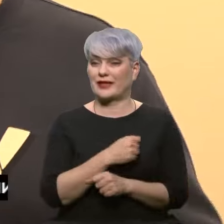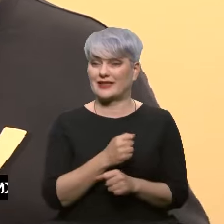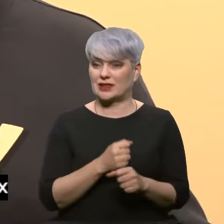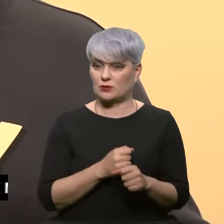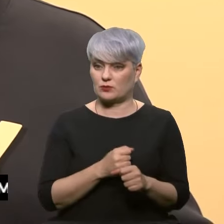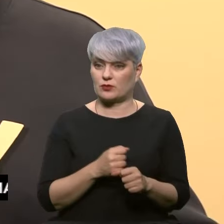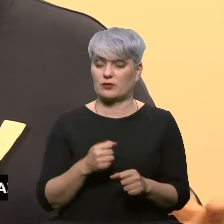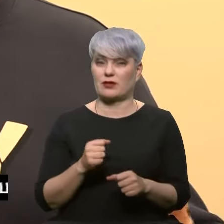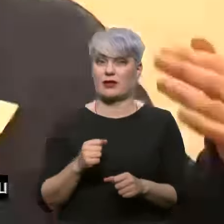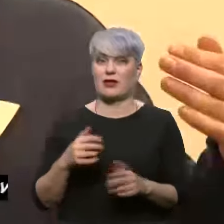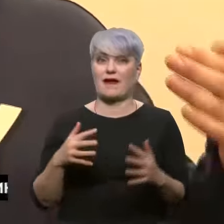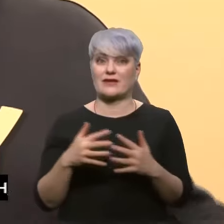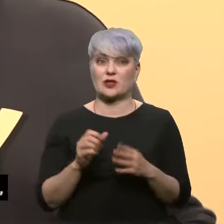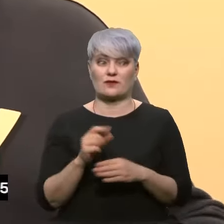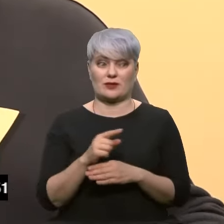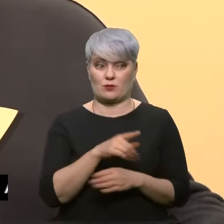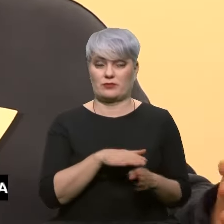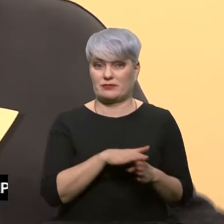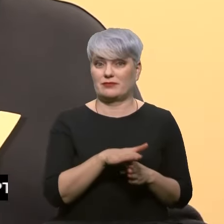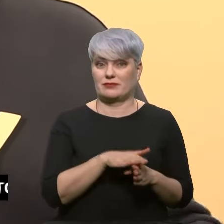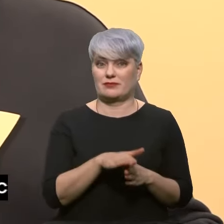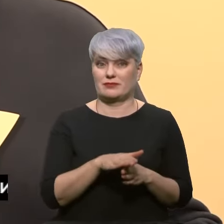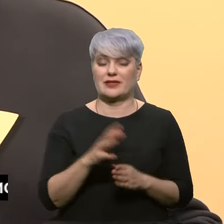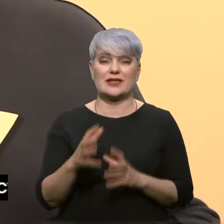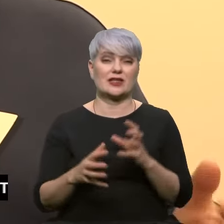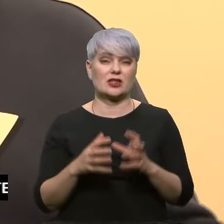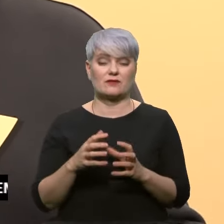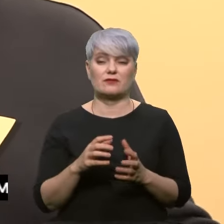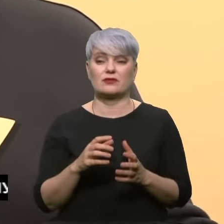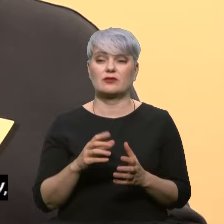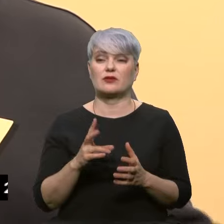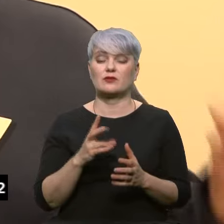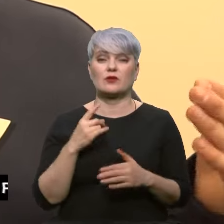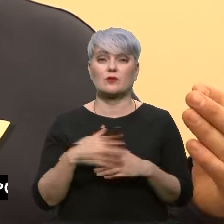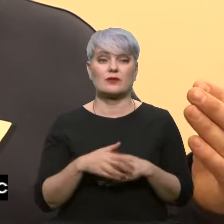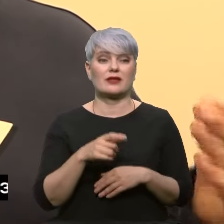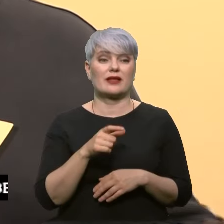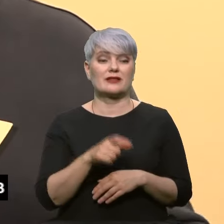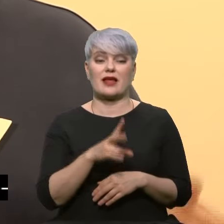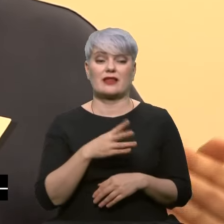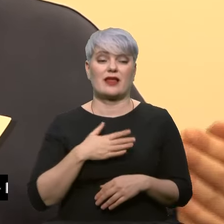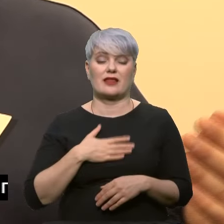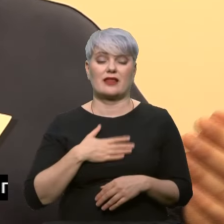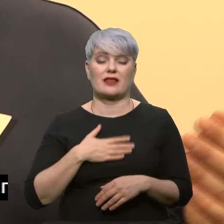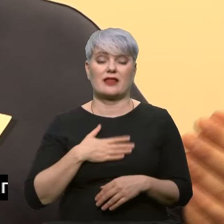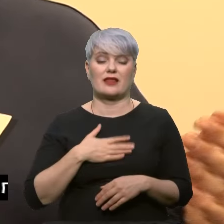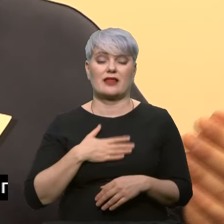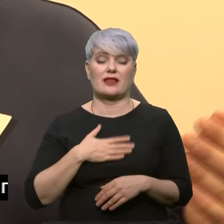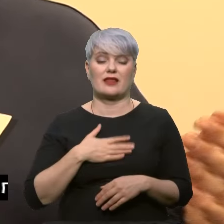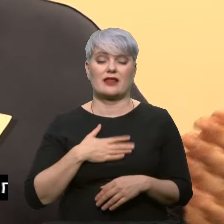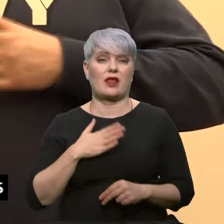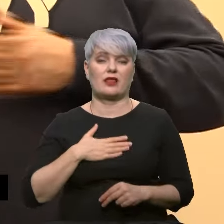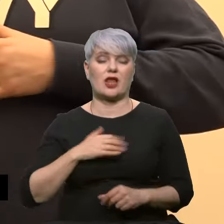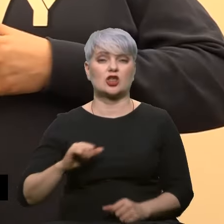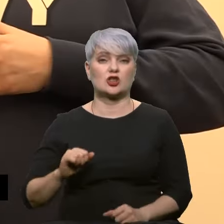військові замовлення, вони діють. Світу треба розуміти, що він не є нашим союзником, не є нашим другом, ніколи ним не був і ніколи